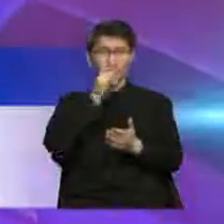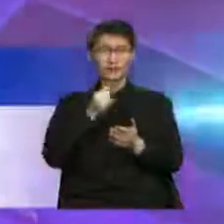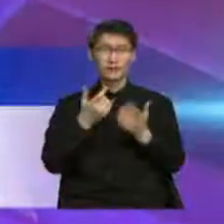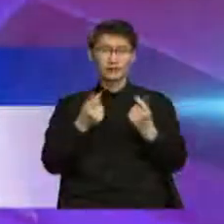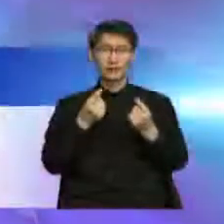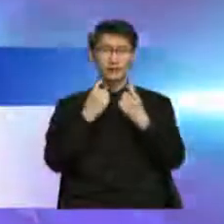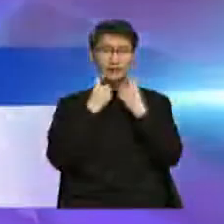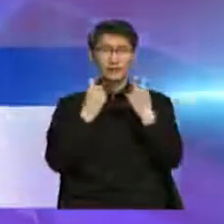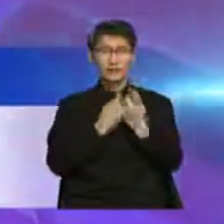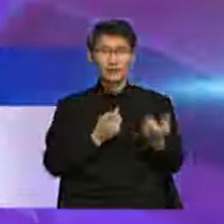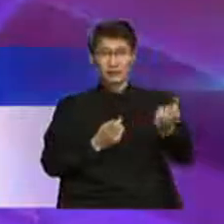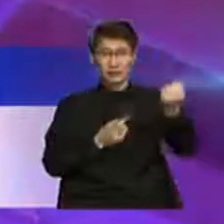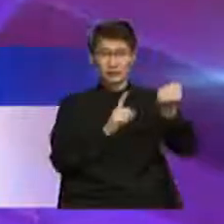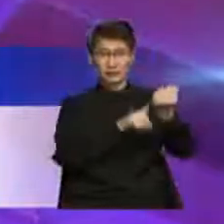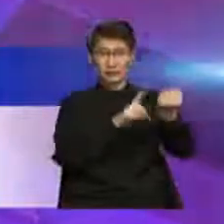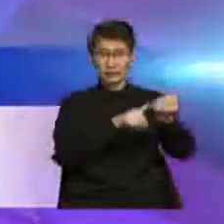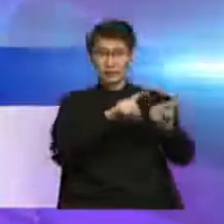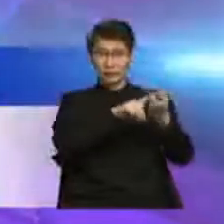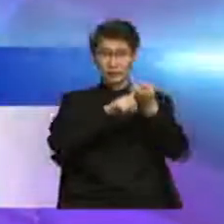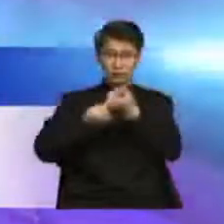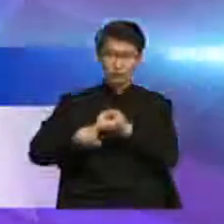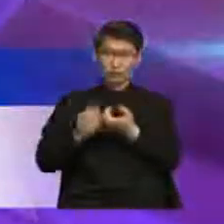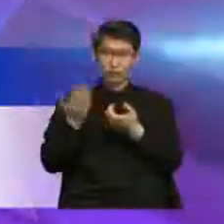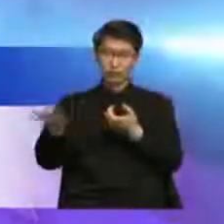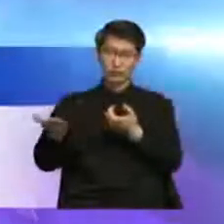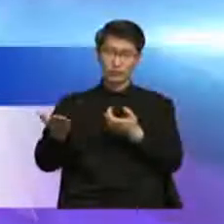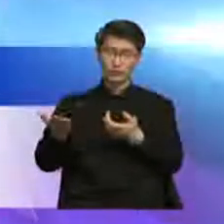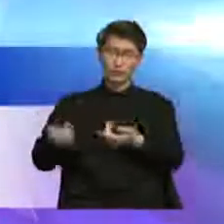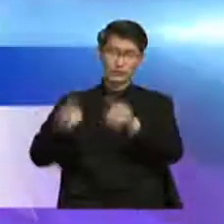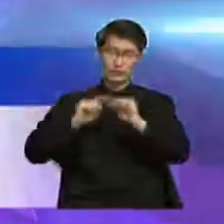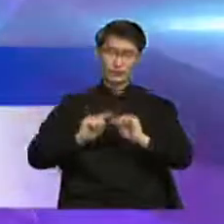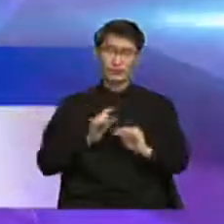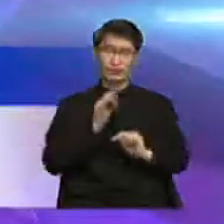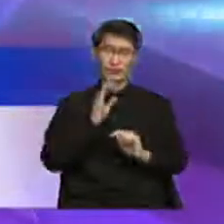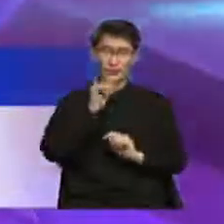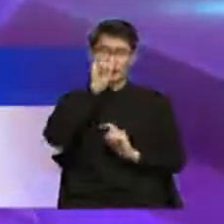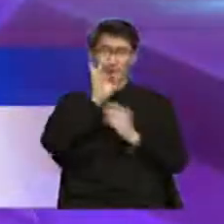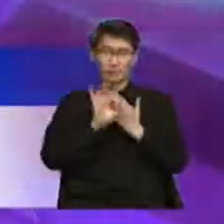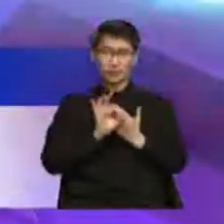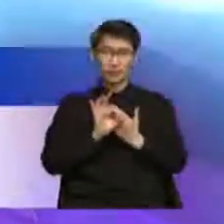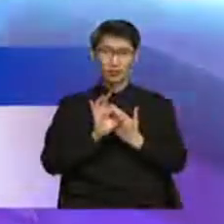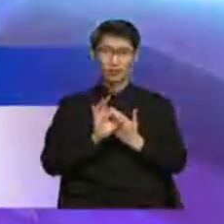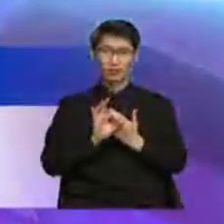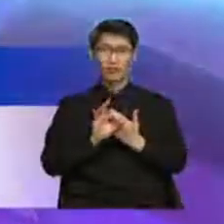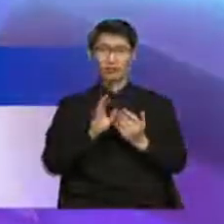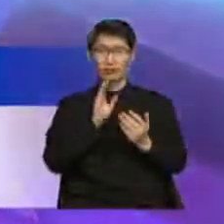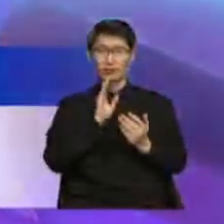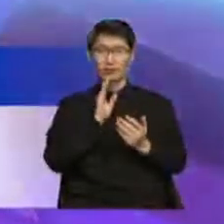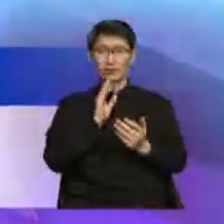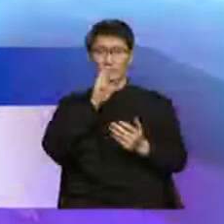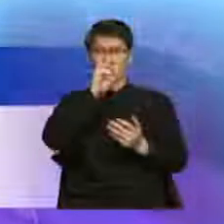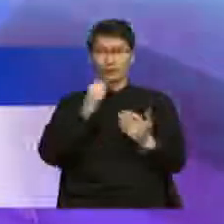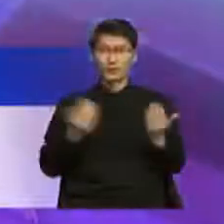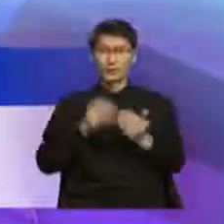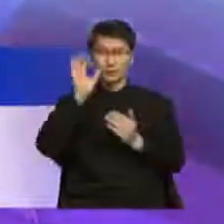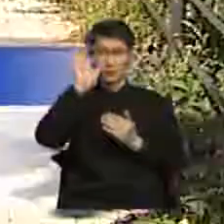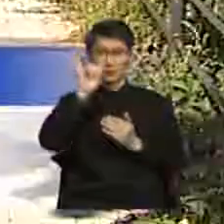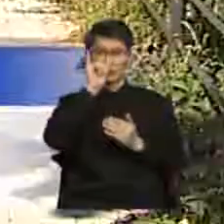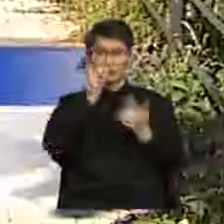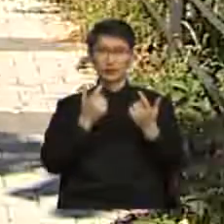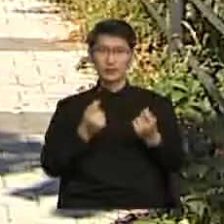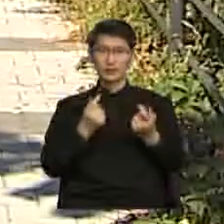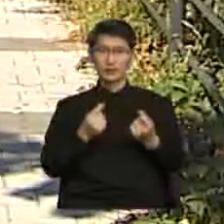있는 개인의 소유의 주차장을 공유한 거고 주민들 참여만 있다면은 상당히 좋은 사업이라고 볼 수 있는